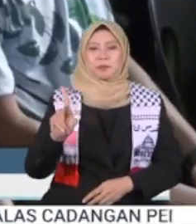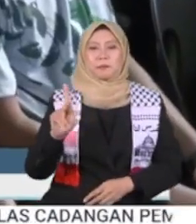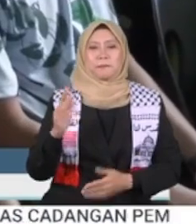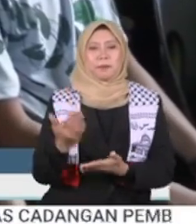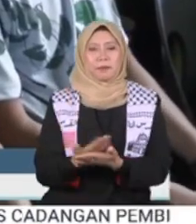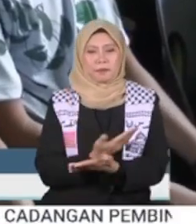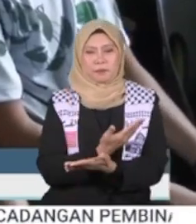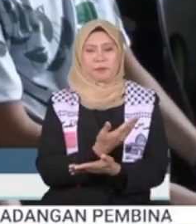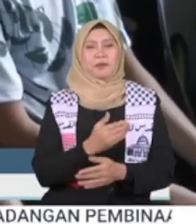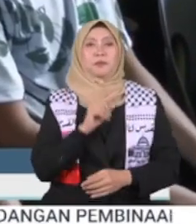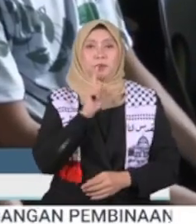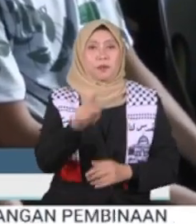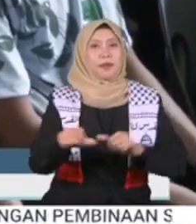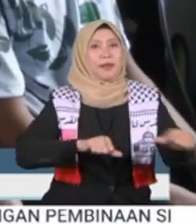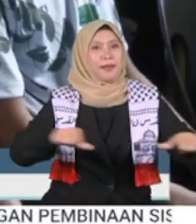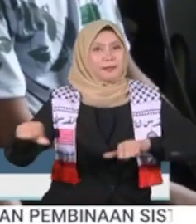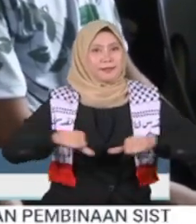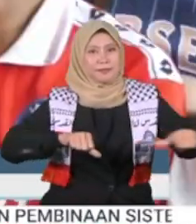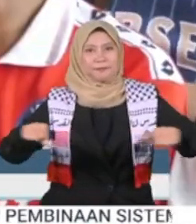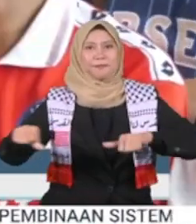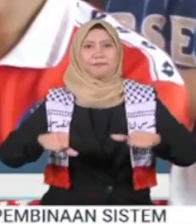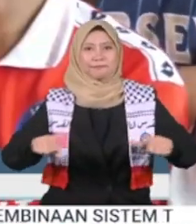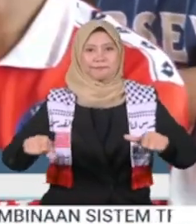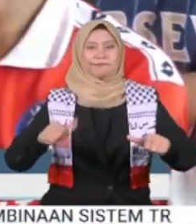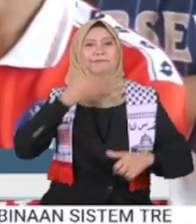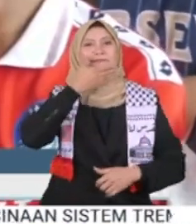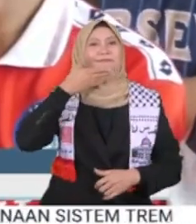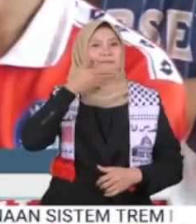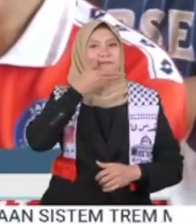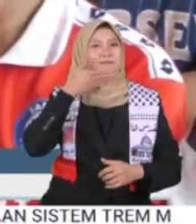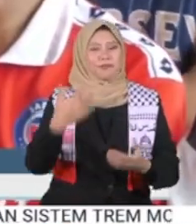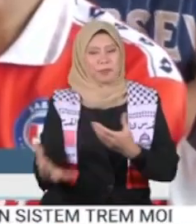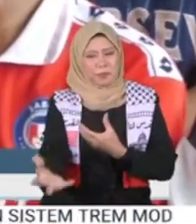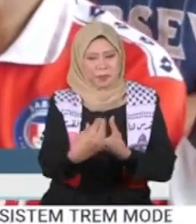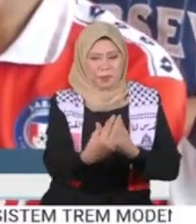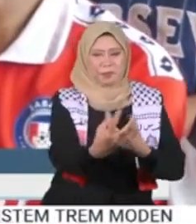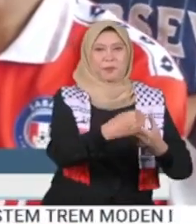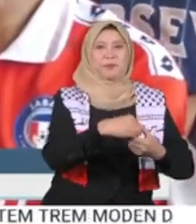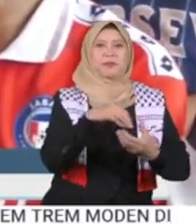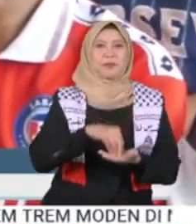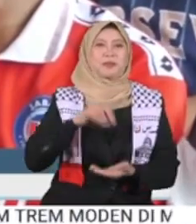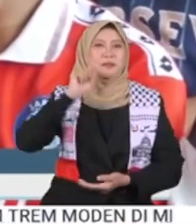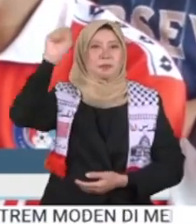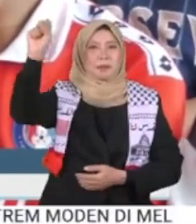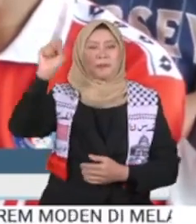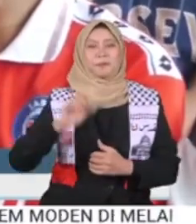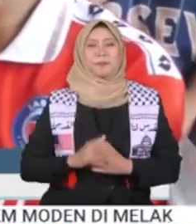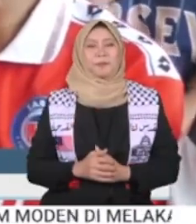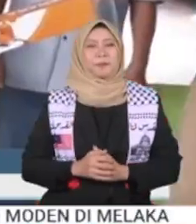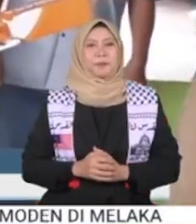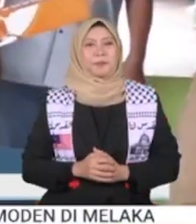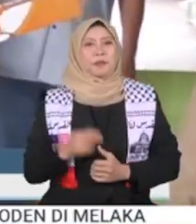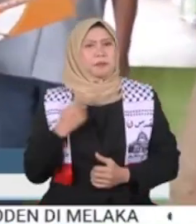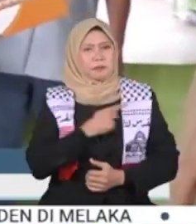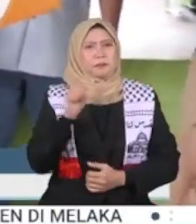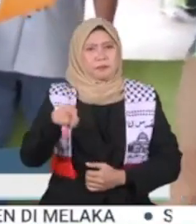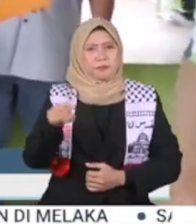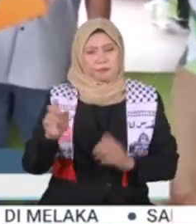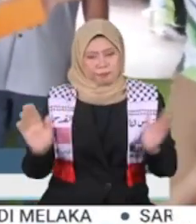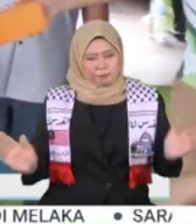is very proactive di kalangan anak-anak muda yang kita ada di Sabah ini Which should be